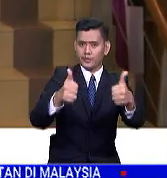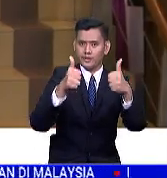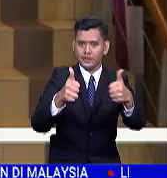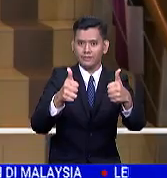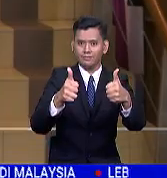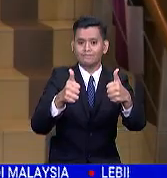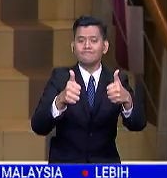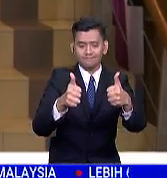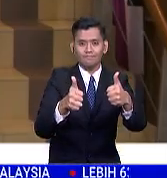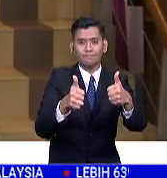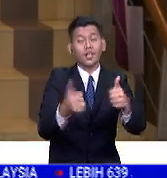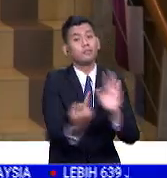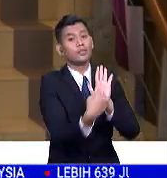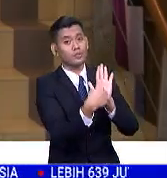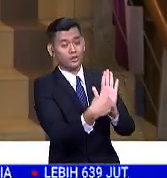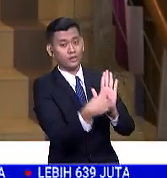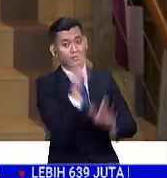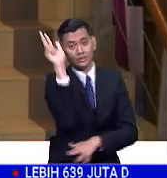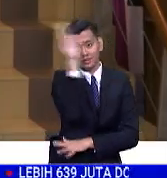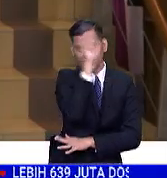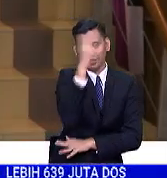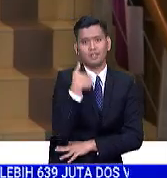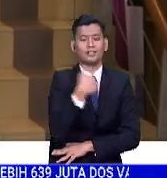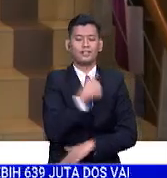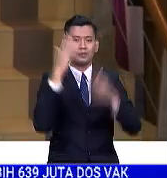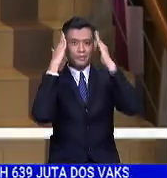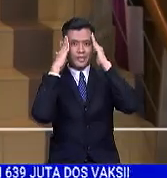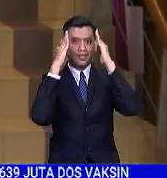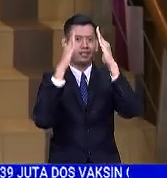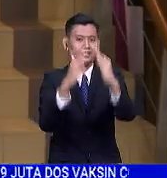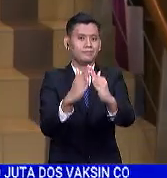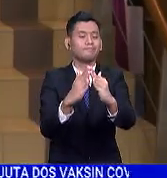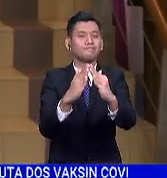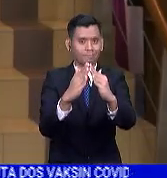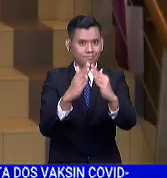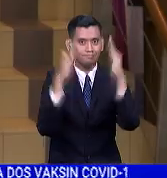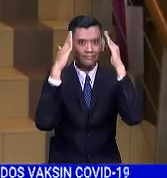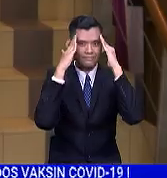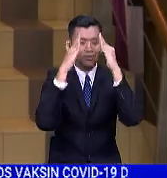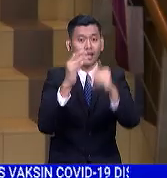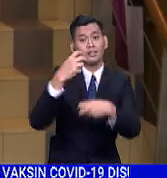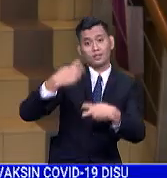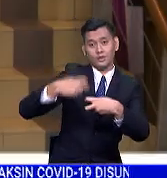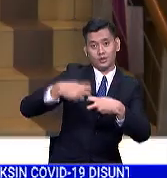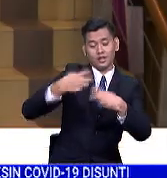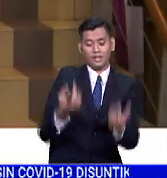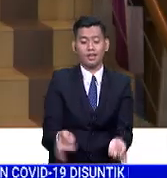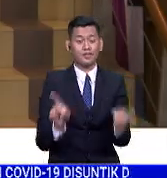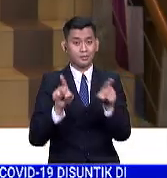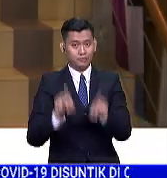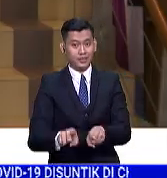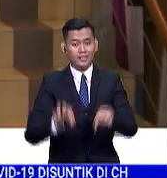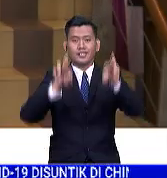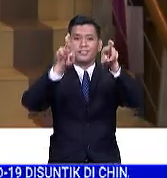saat Demi Sini bermakna kerajaan kita prihatin dengan kesusahan yang dialami oleh